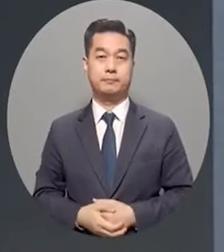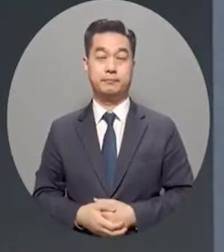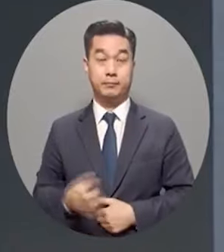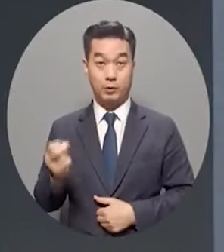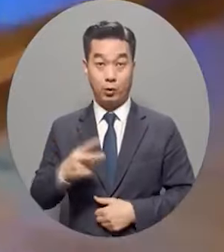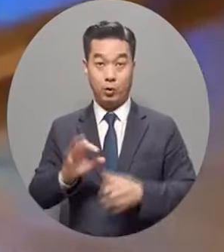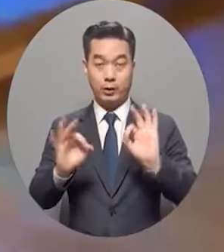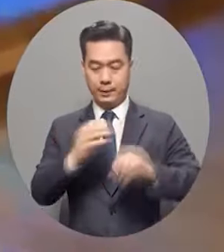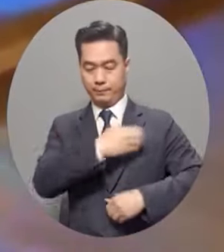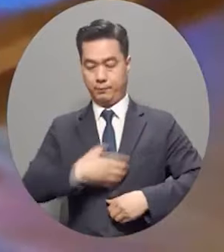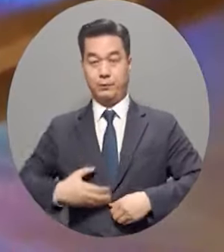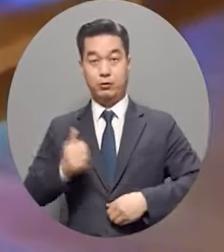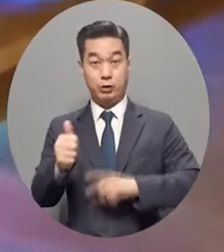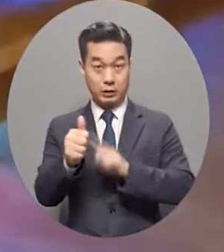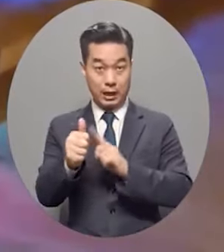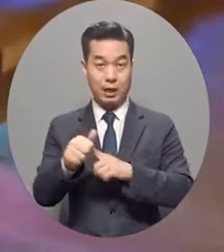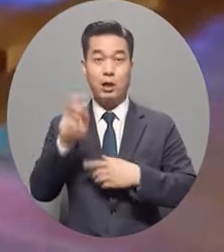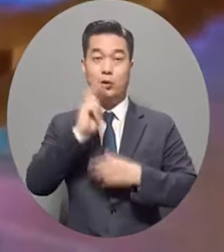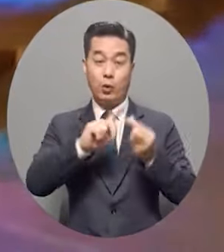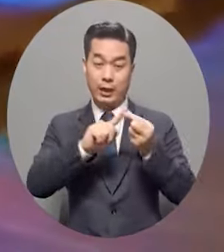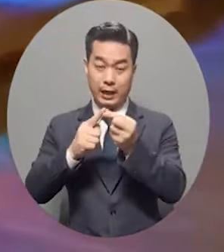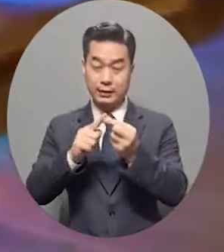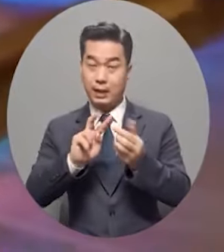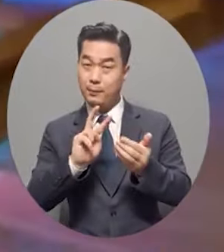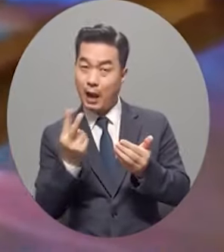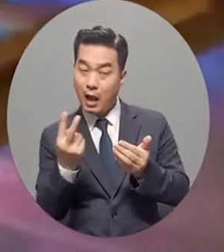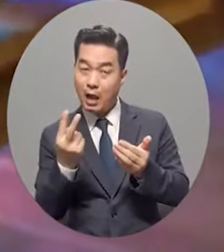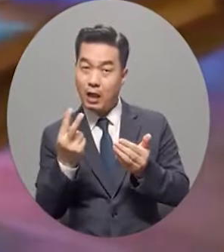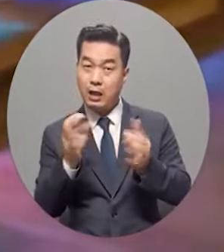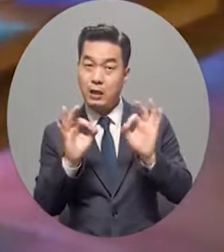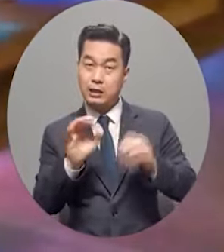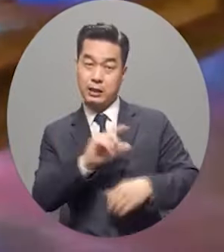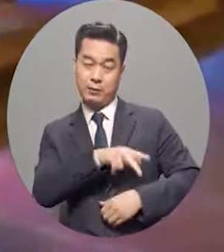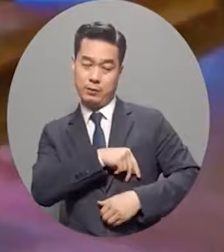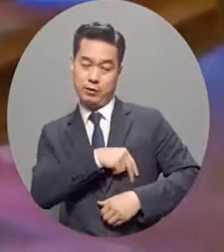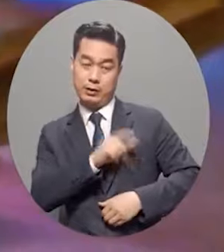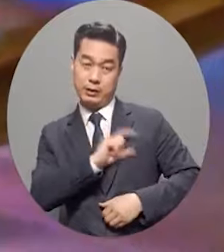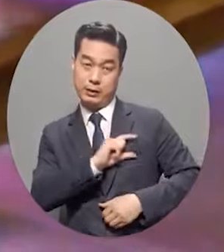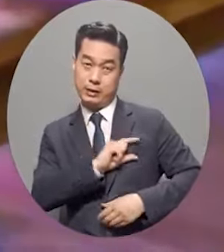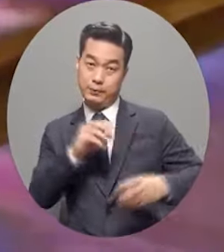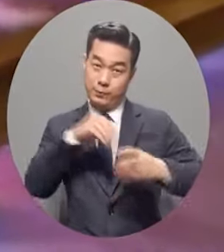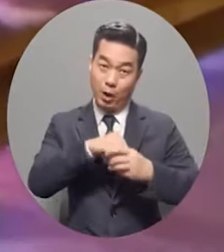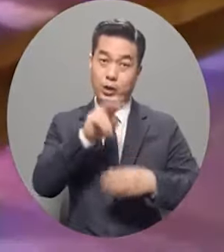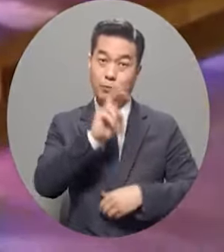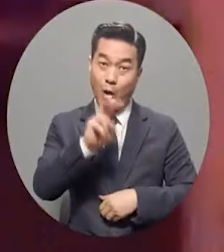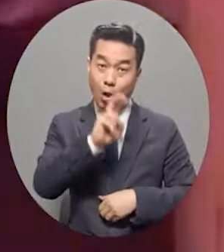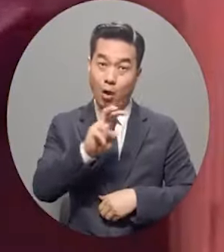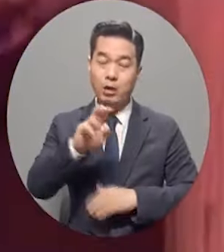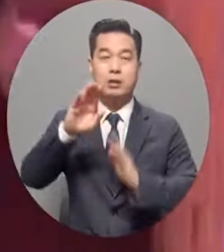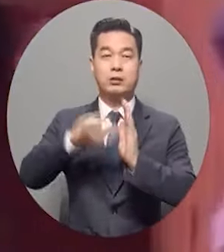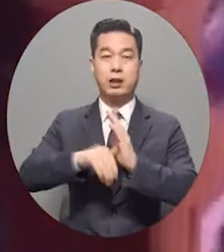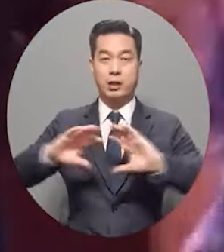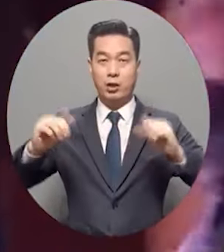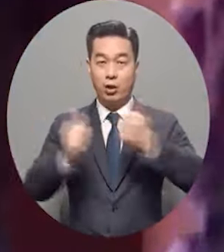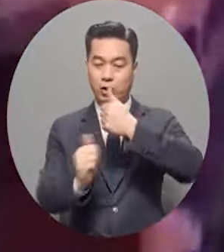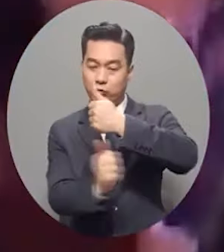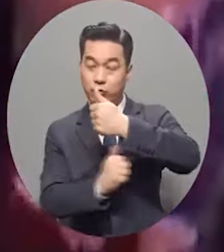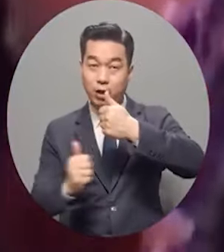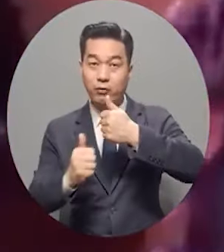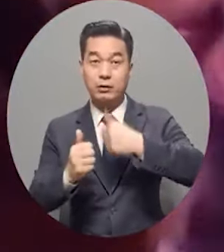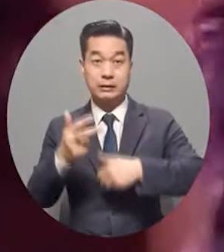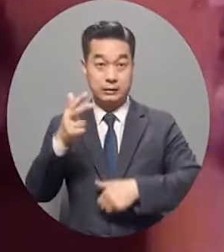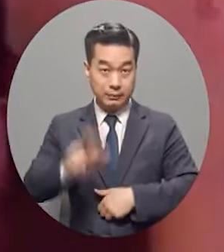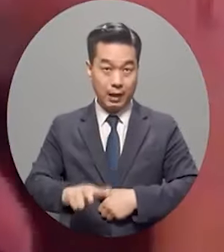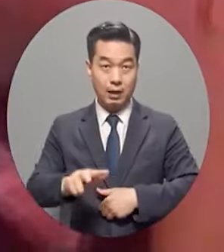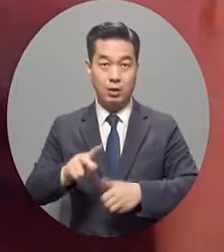김 구청장이 노래 가사를 개사해 김 의원의 이름을 부른 데 대해선 당시 현역 국회의원 신분이었어도